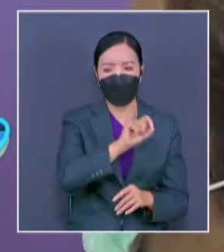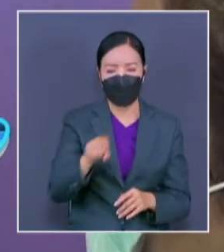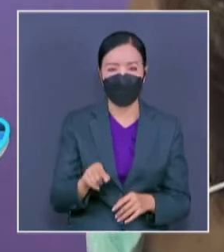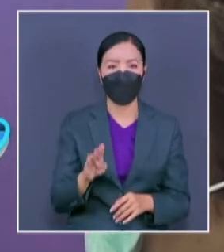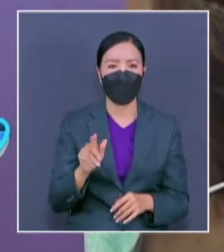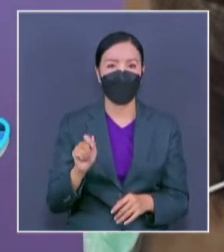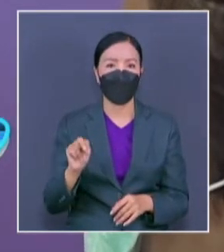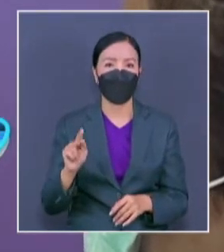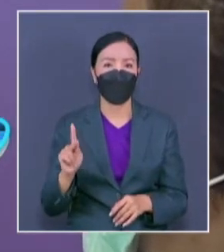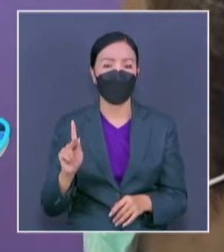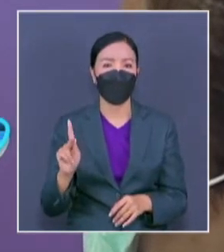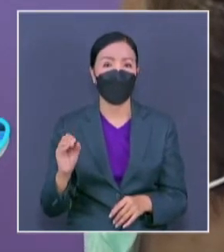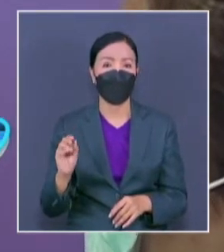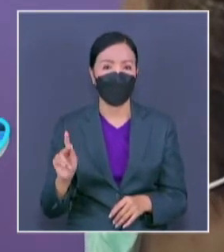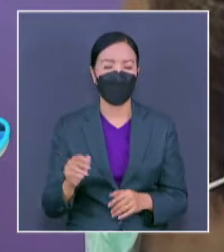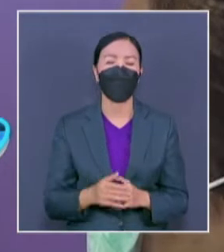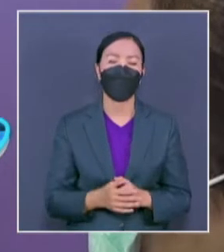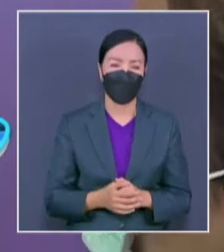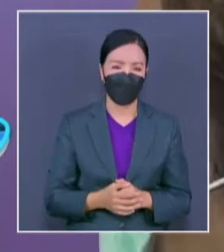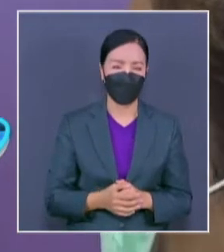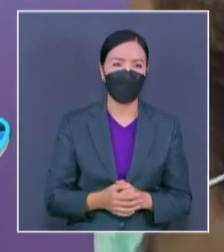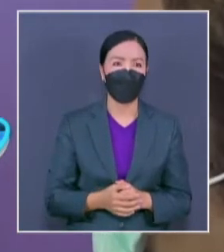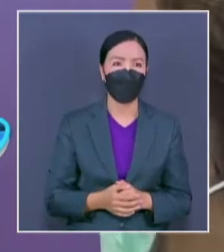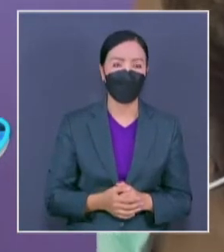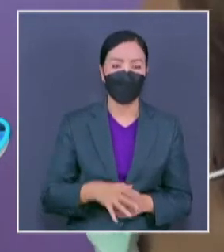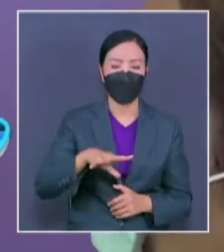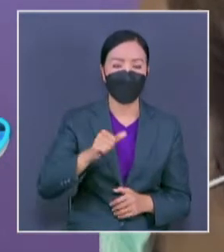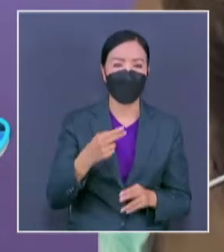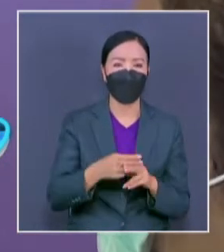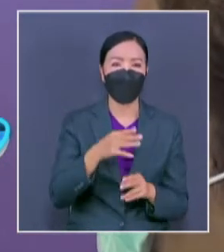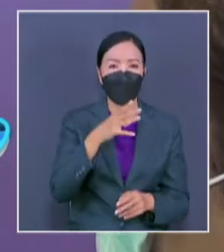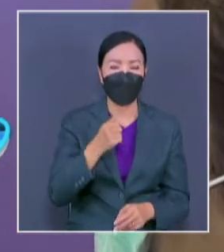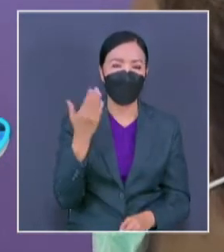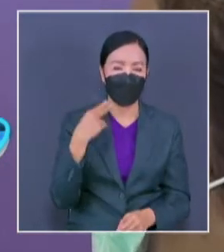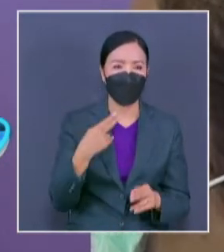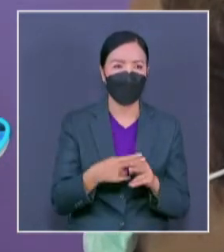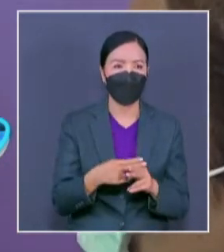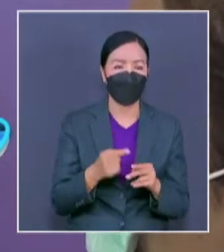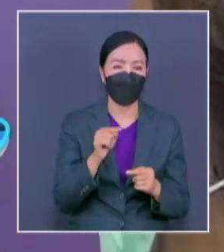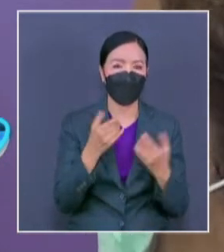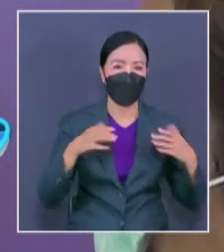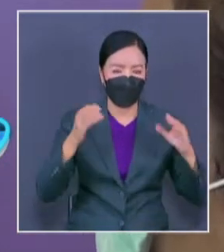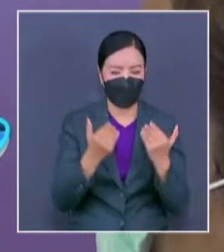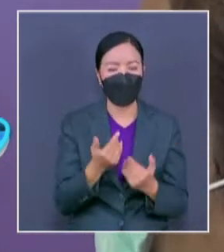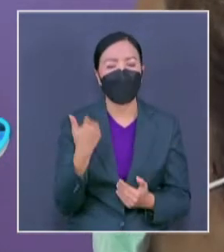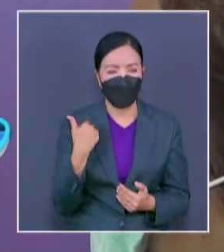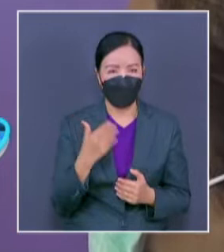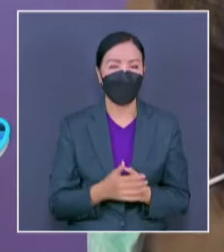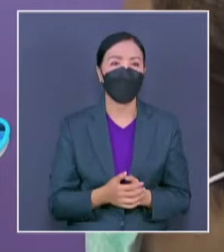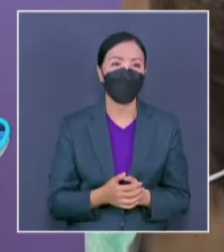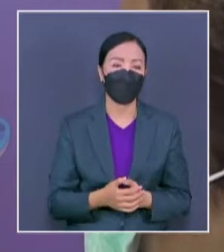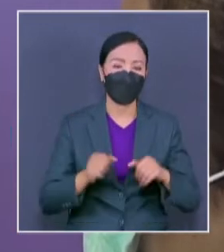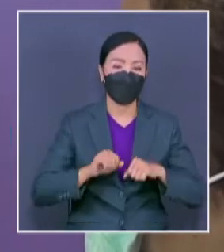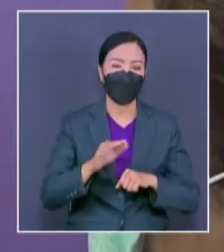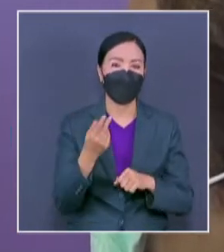กแหละคล้ายๆกับเมืองบางเมืองก็ยังมีชื่อเรียกเดิมอยู่ใช่ไหมครับกับชื่อที่เป็นราชการปัจจุบันเพราะฉะนั้นที่มีมติ